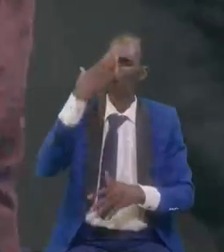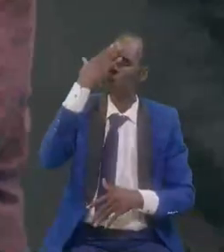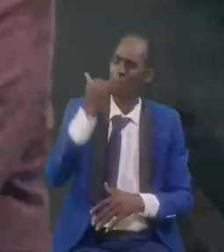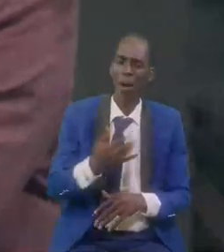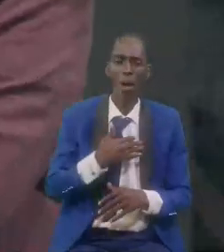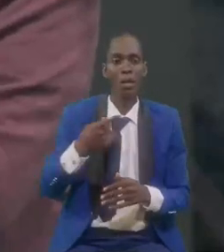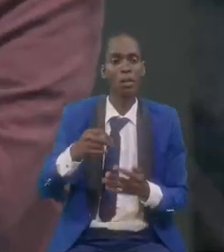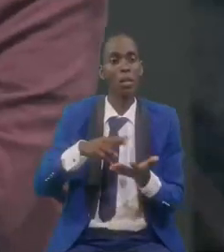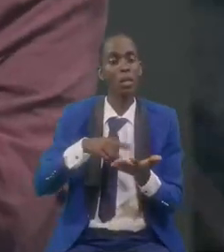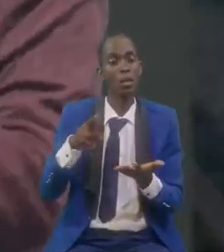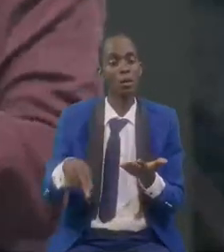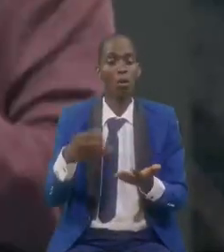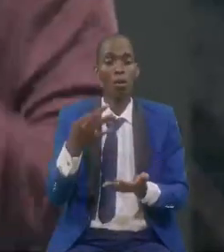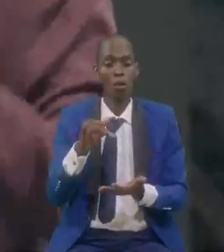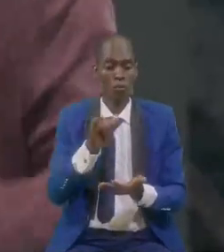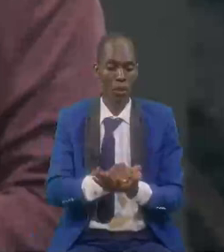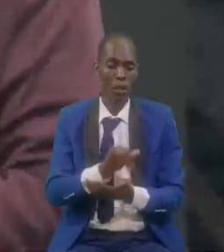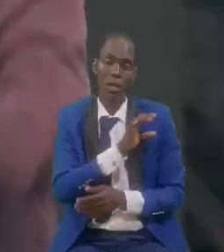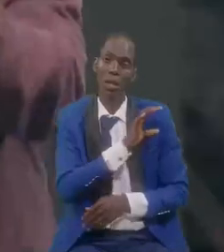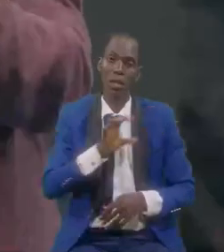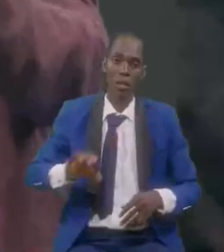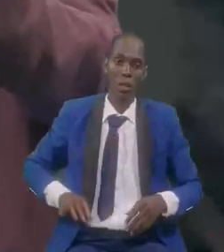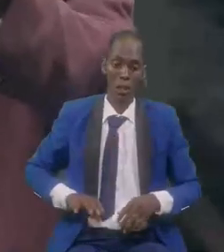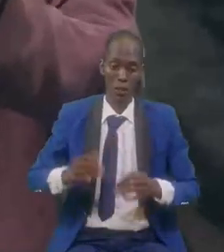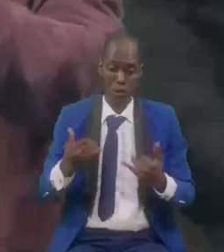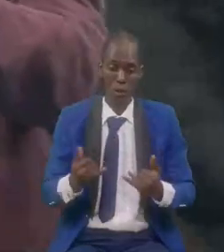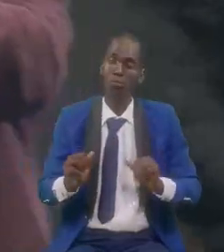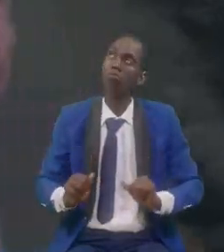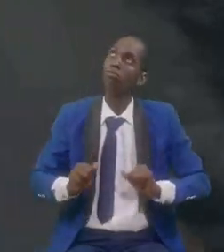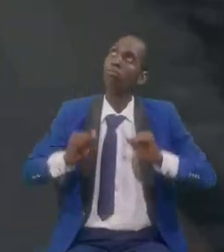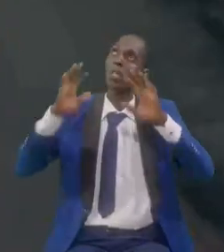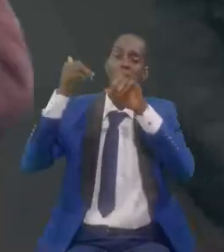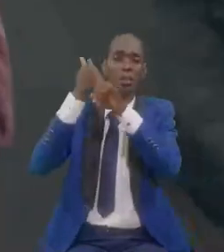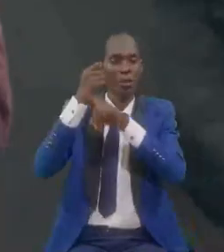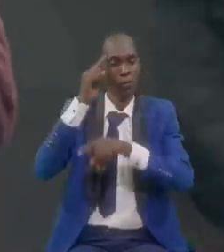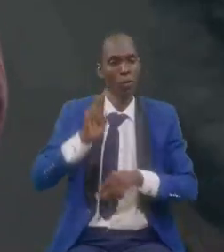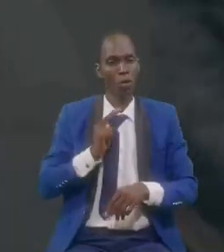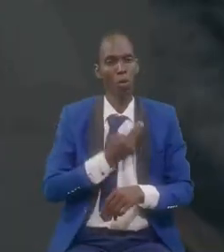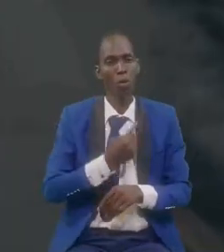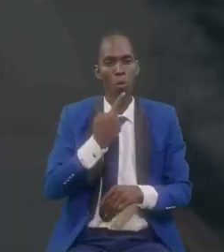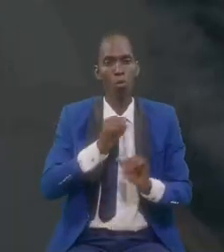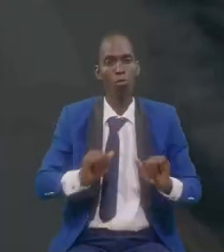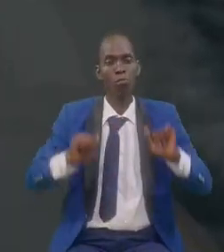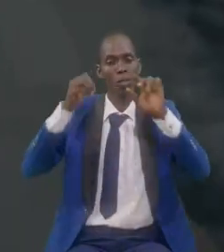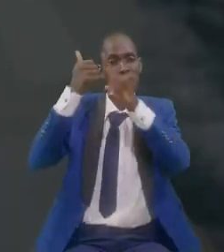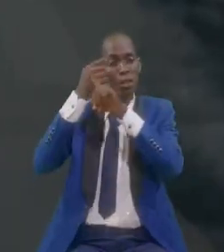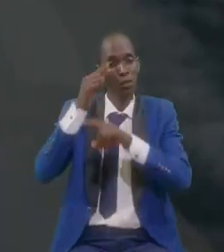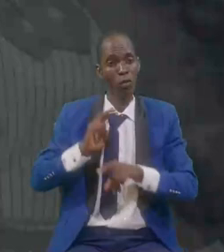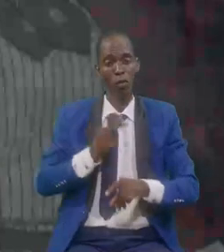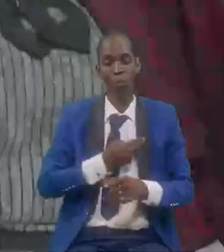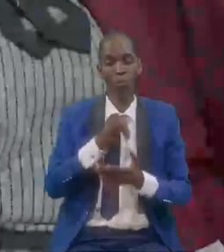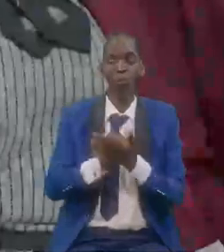au résultat de ce Christ se donnant pour nous, qui s'est donné lui-même pour nous, afin de